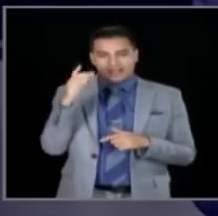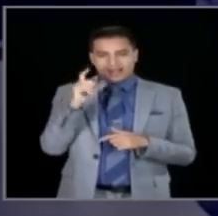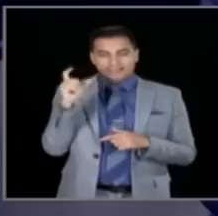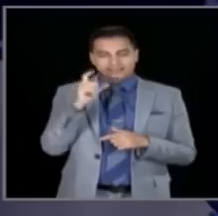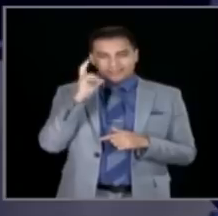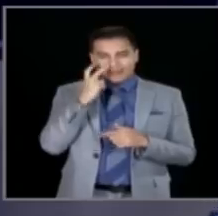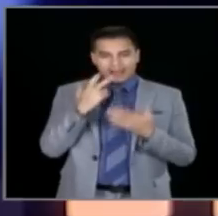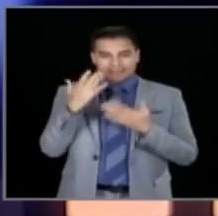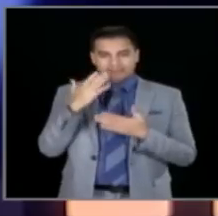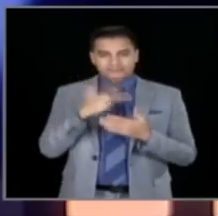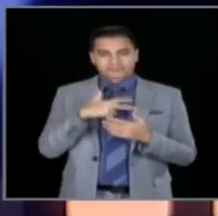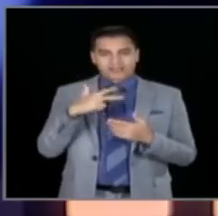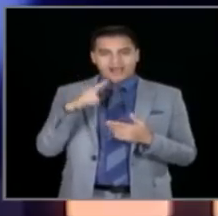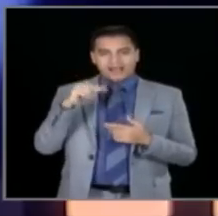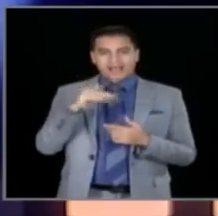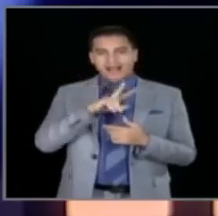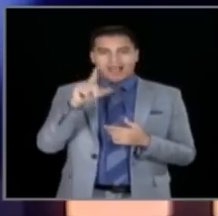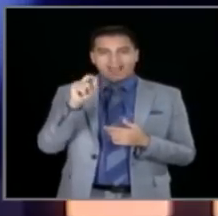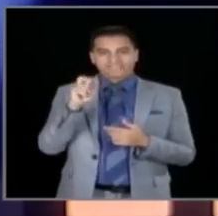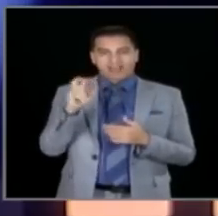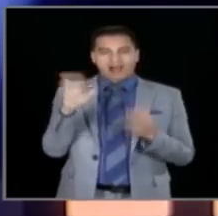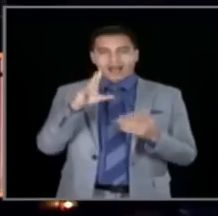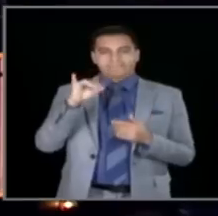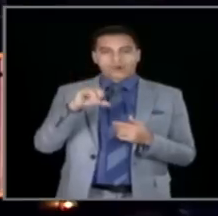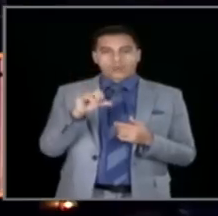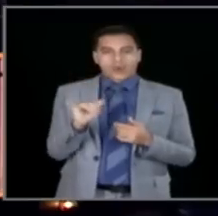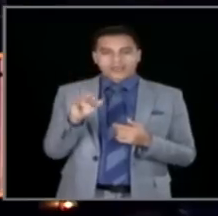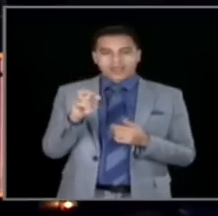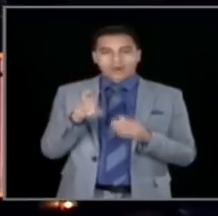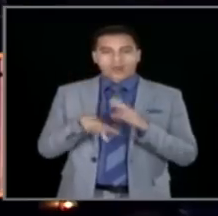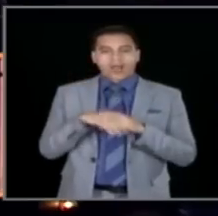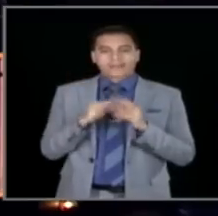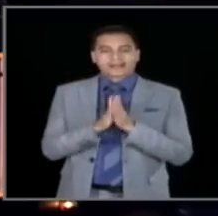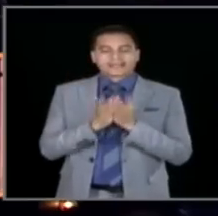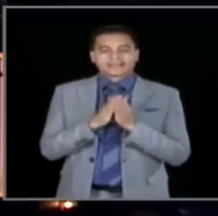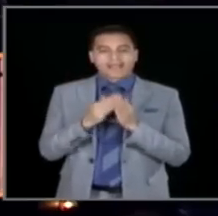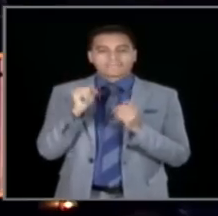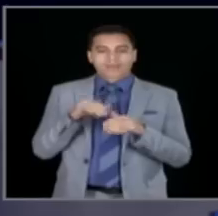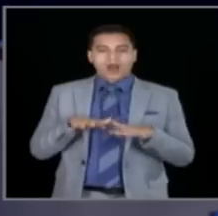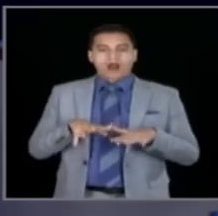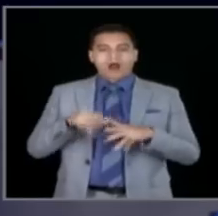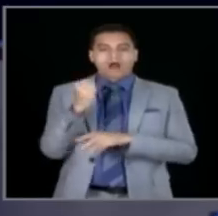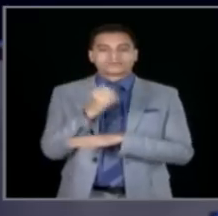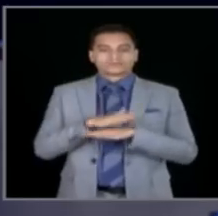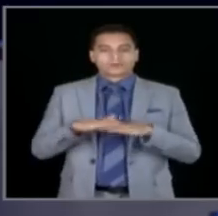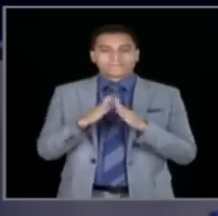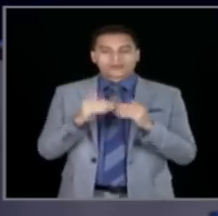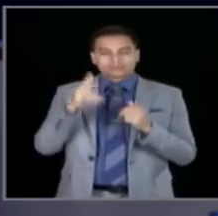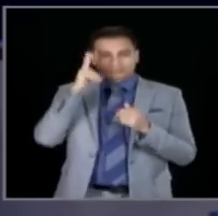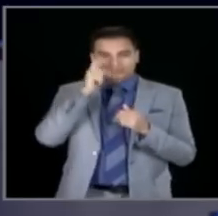الخلافة الأموية. واللي كتب كتاب رصف مصر طبعا